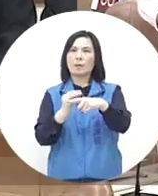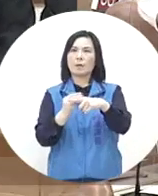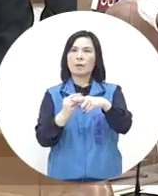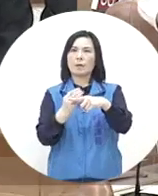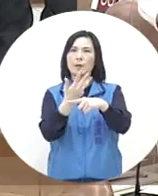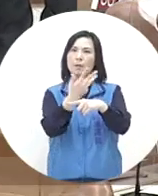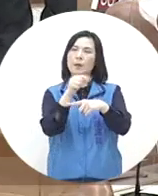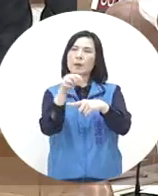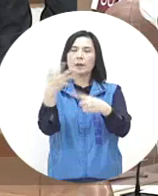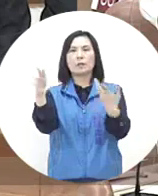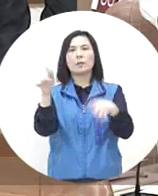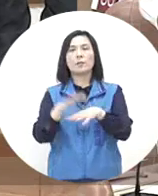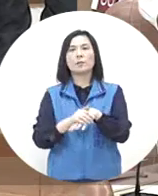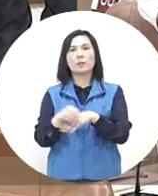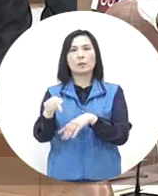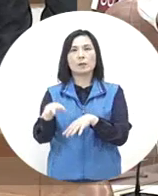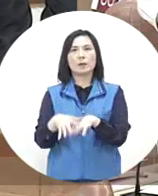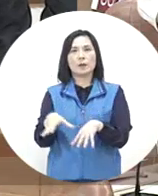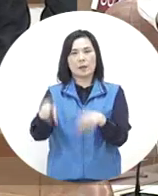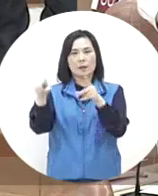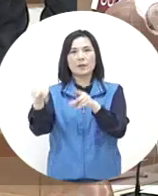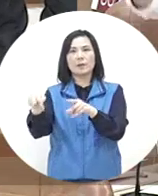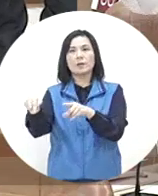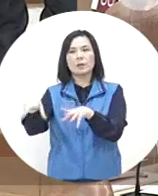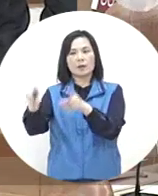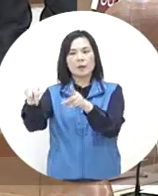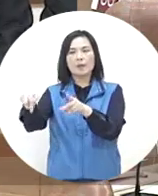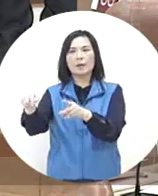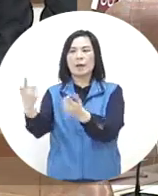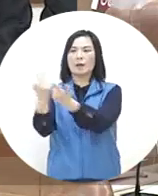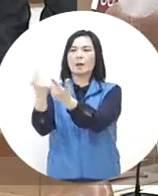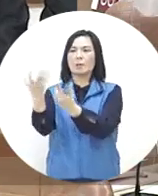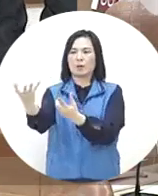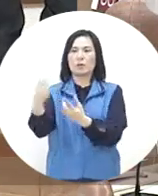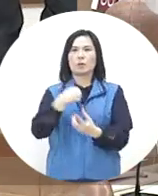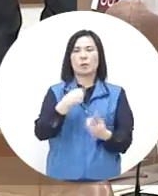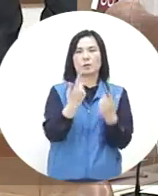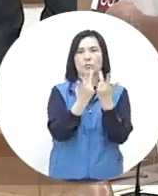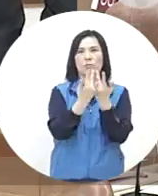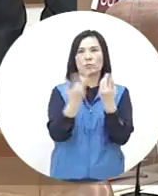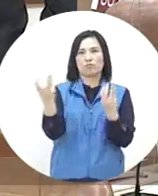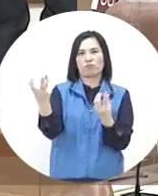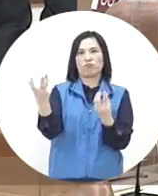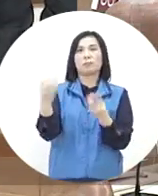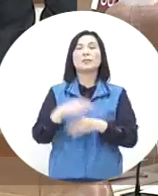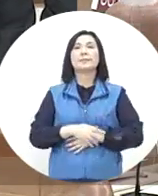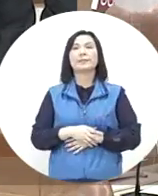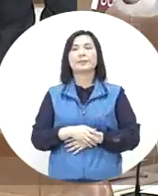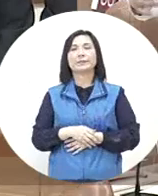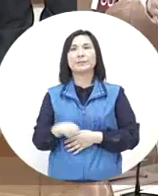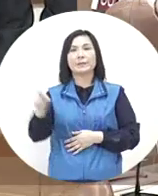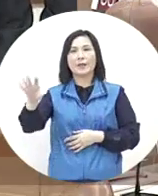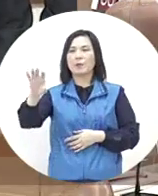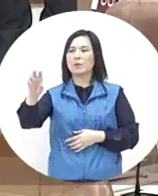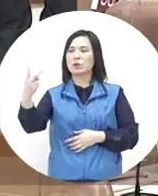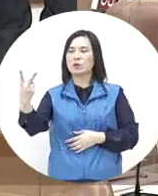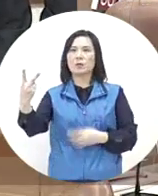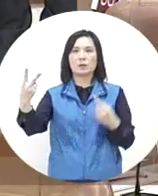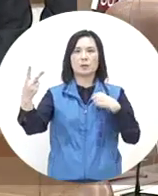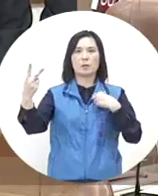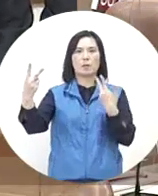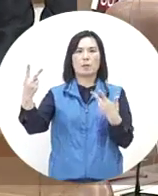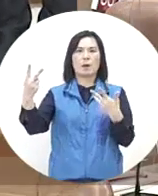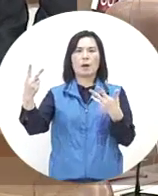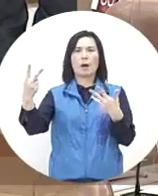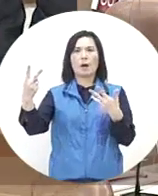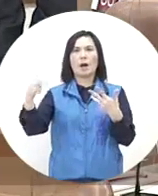因为初期路网新北市比较少，台北市比较多， 所以随着我们，所以他们是我们拿八点多，他们拿九十二。 对， 市长这个比例会不会